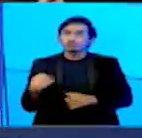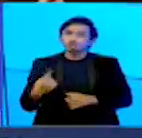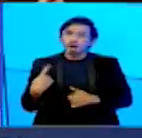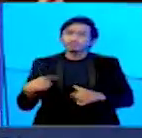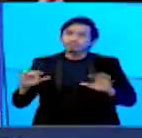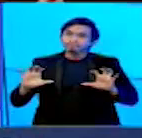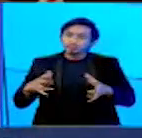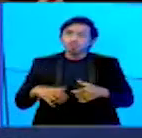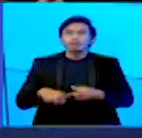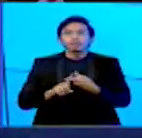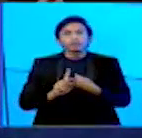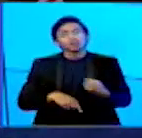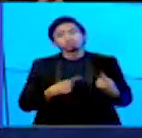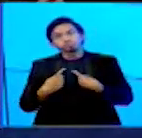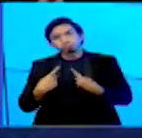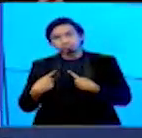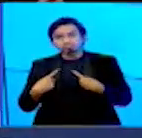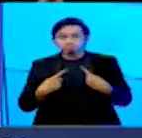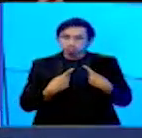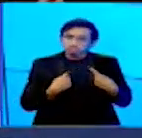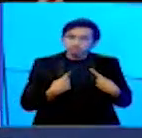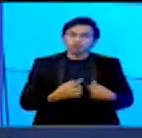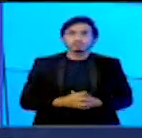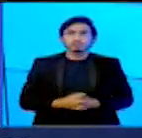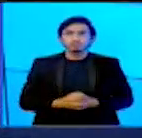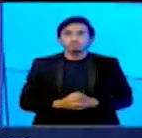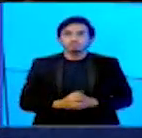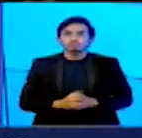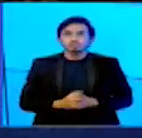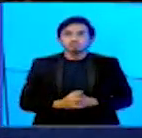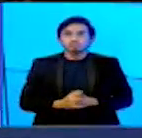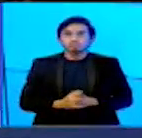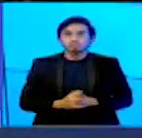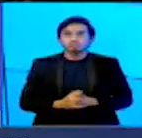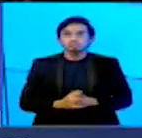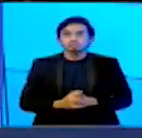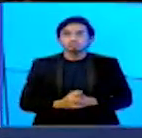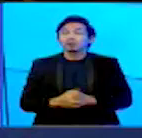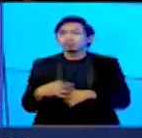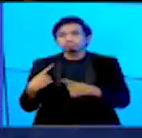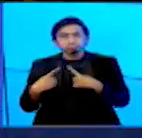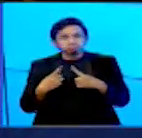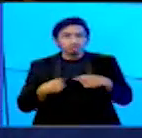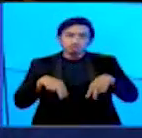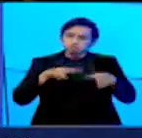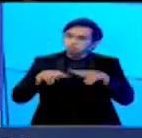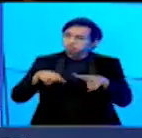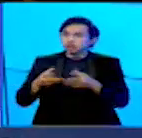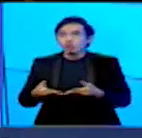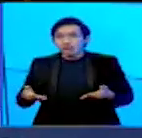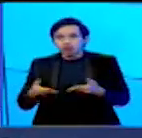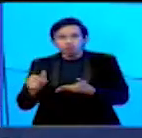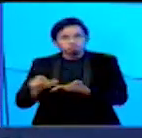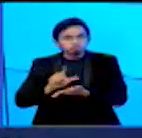melalui wa grup yang kami siapkan untuk dapat memudahkan kami monitor kondisi baru beberapa saat rasa